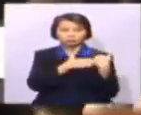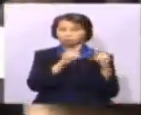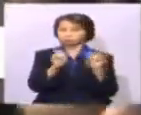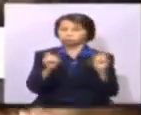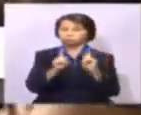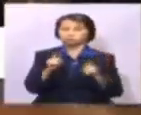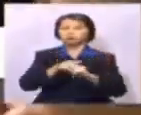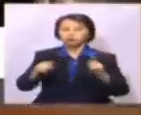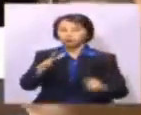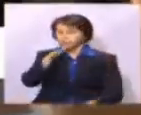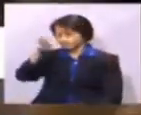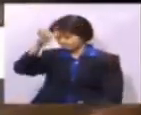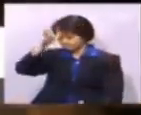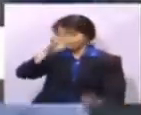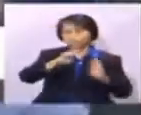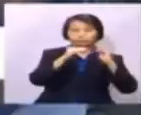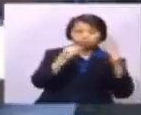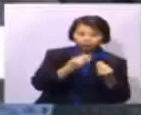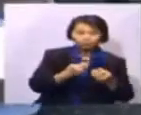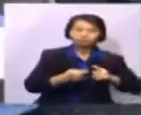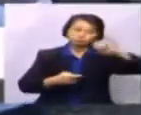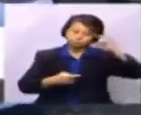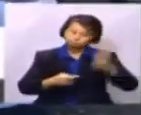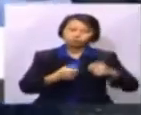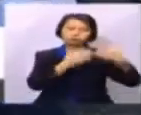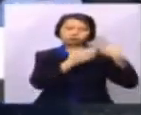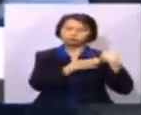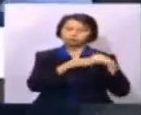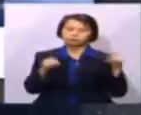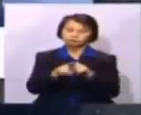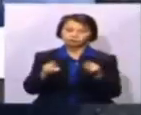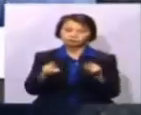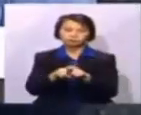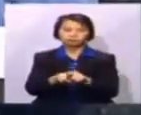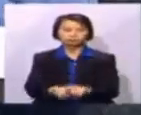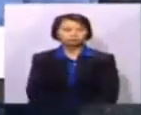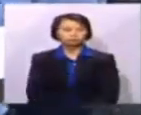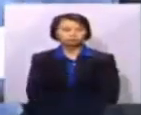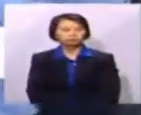Malah ibu bapa serta masyarakat juga harus memainkan peranan.